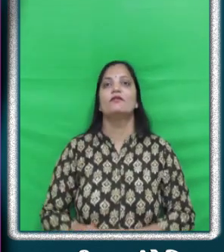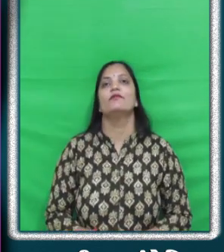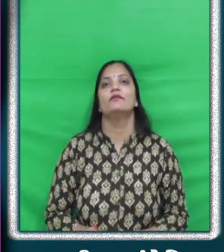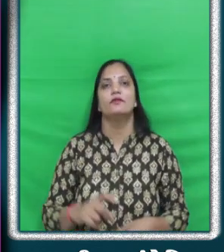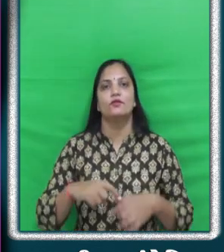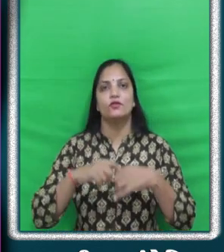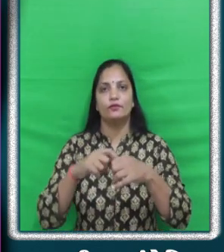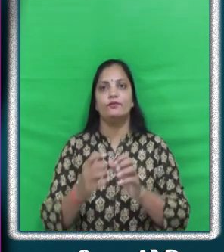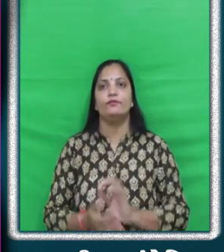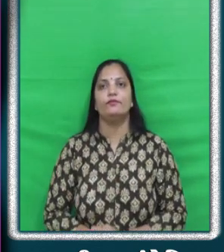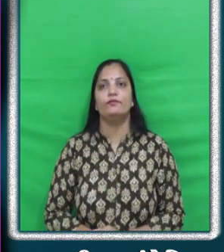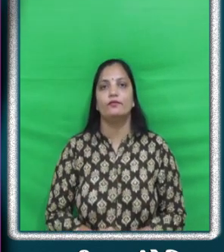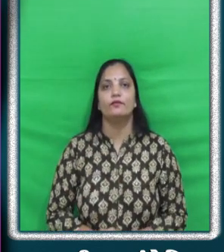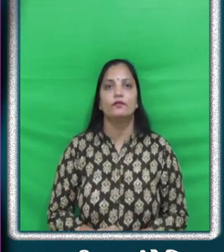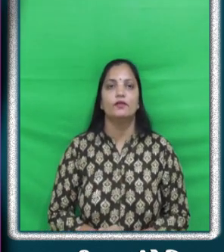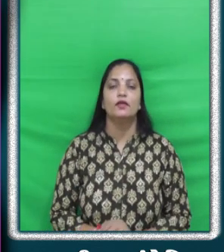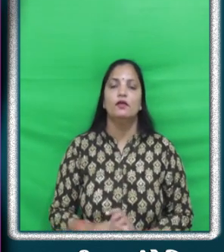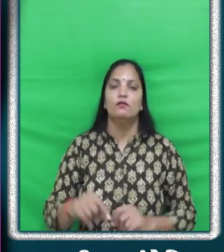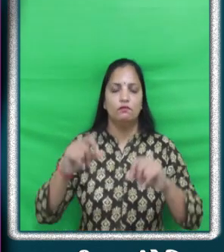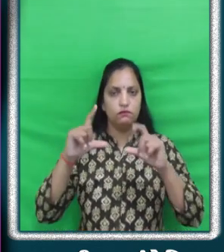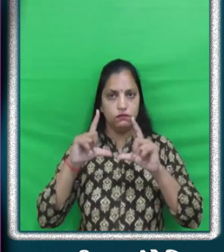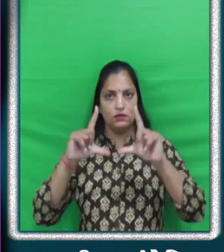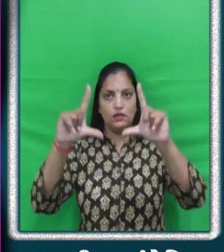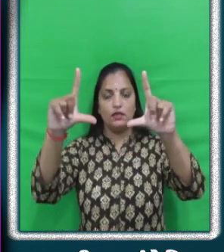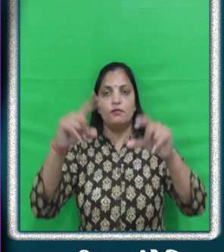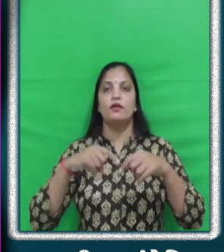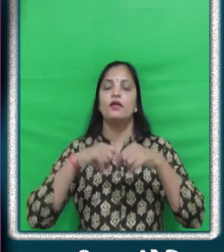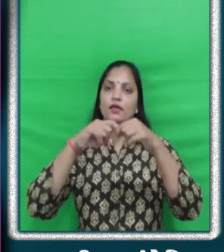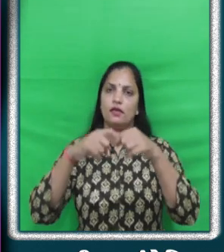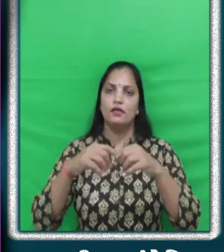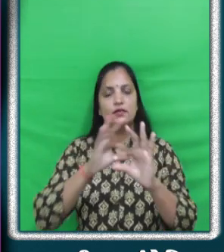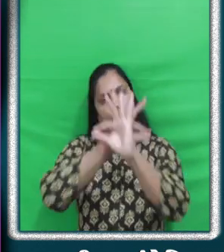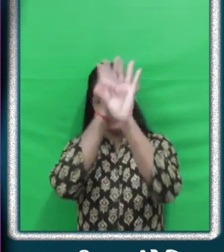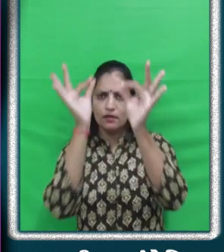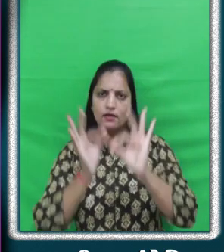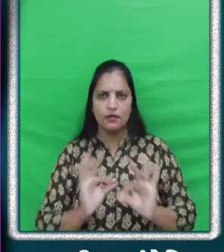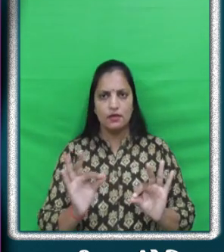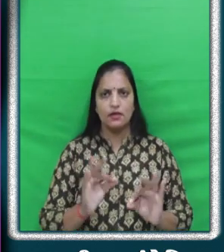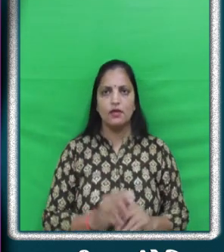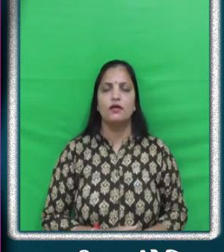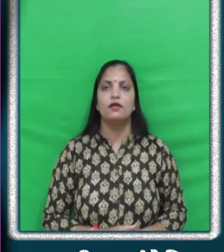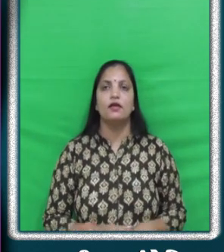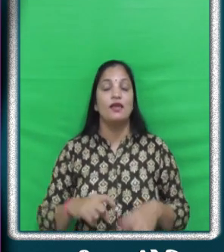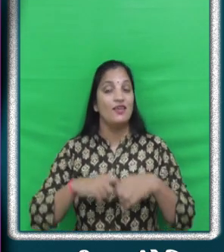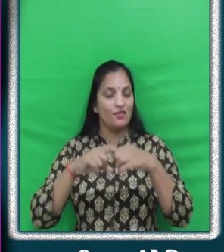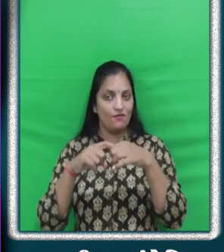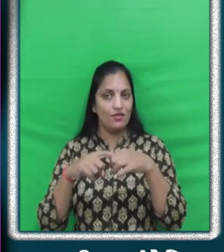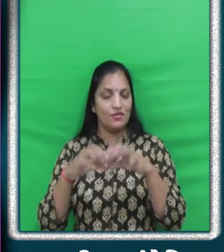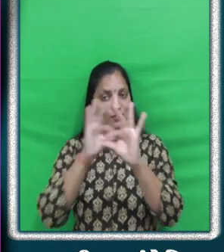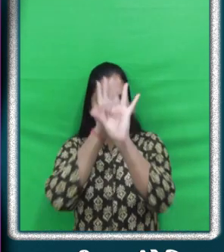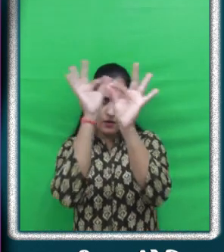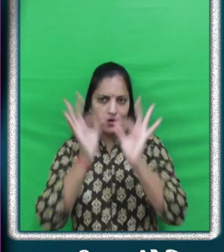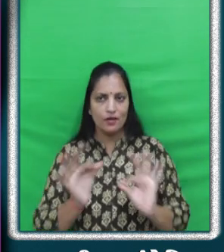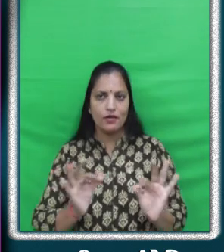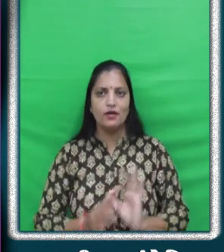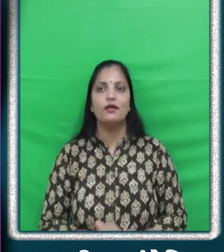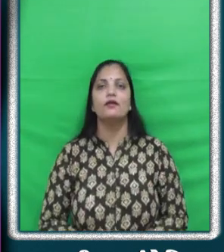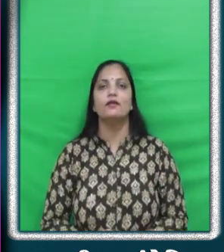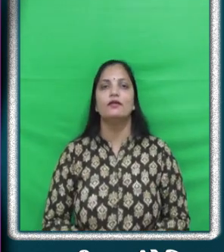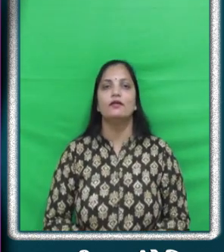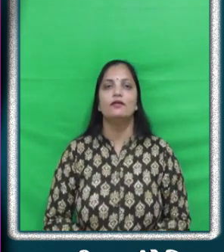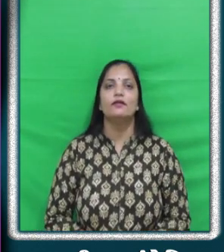કરીશું. તમારા માટે સ્ક્રીન ઉપર પ્રશ્ન છે, તૈયાર છો ને તમે બધા? પ્રશ્નોત્તરી માટે સ્ક્રીન ઉપર પ્રશ્ન